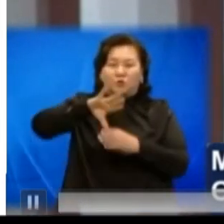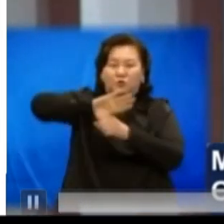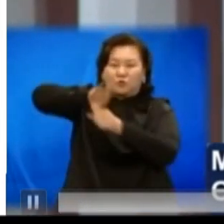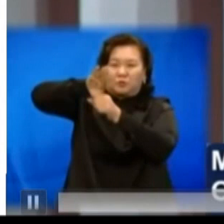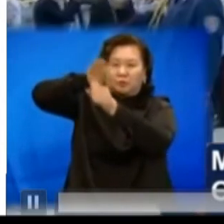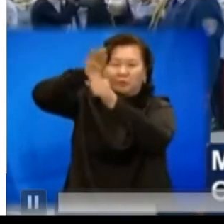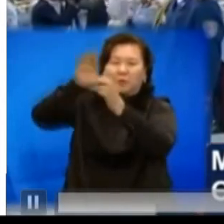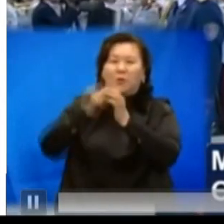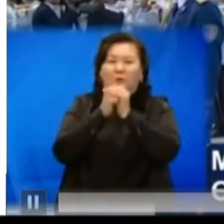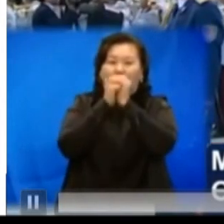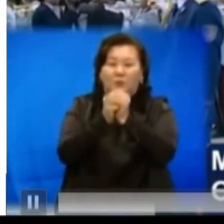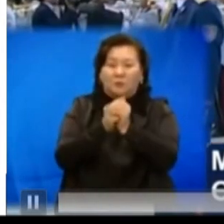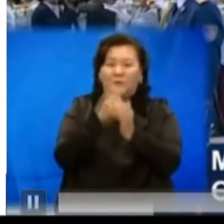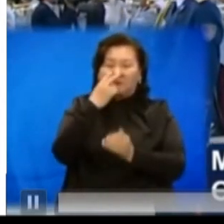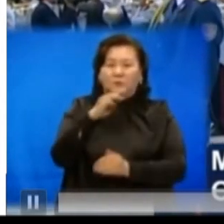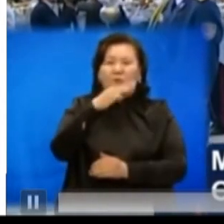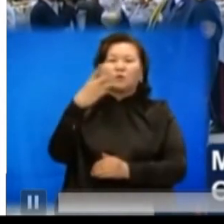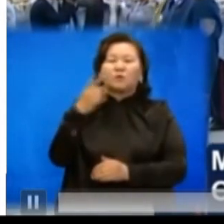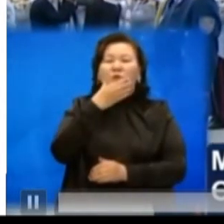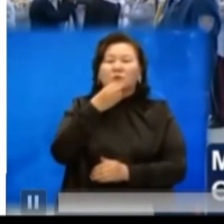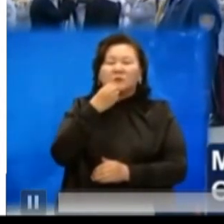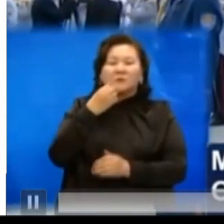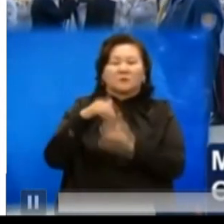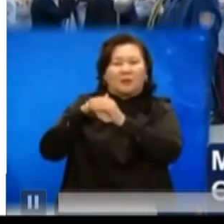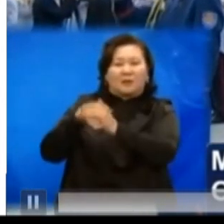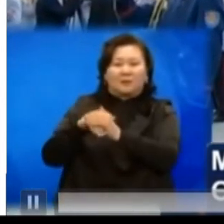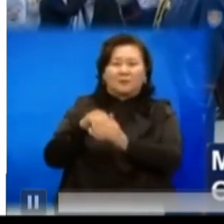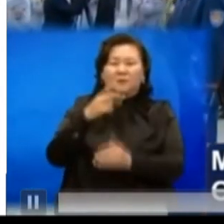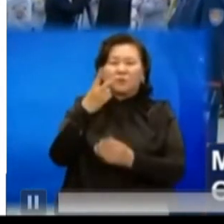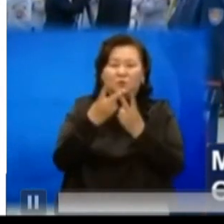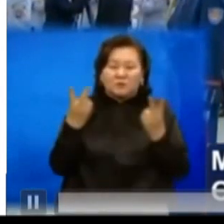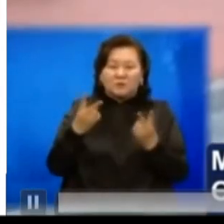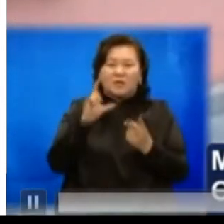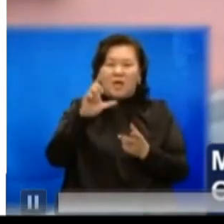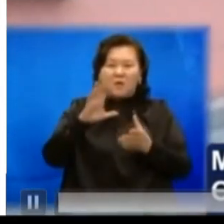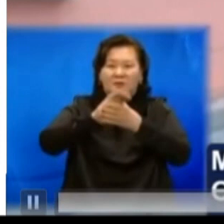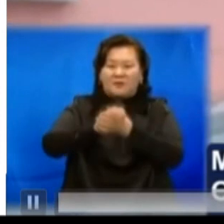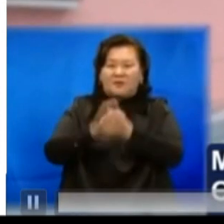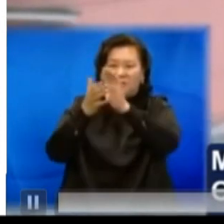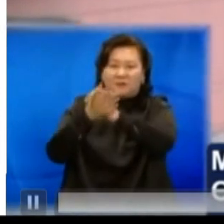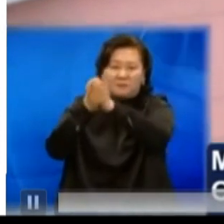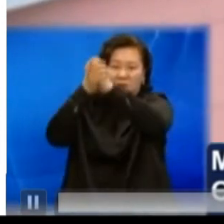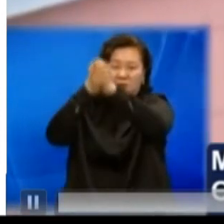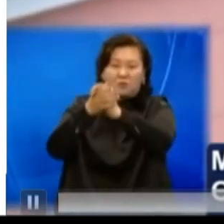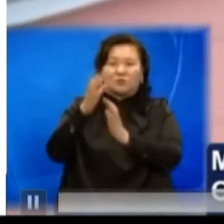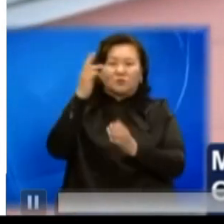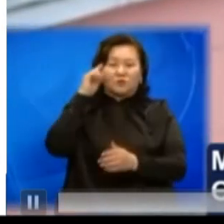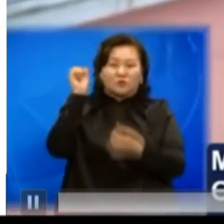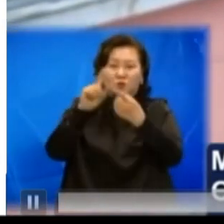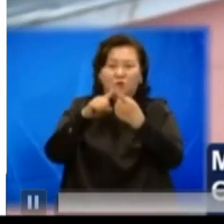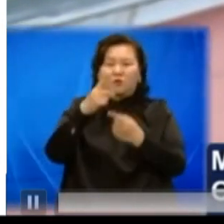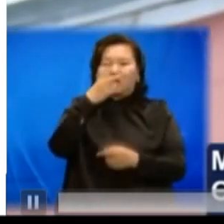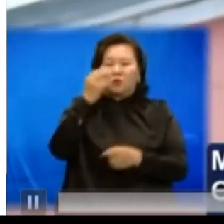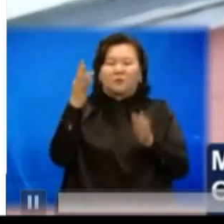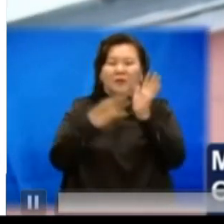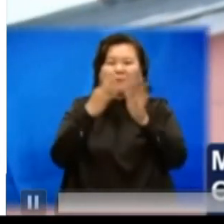хүнд тэтгэлтэй хандаж, түүх ёс, түүхүү уламжлалаа нандин өвлөх, үндэсний эв нэгдлийг бэхжүүлэх зорилгоор төрийн далбааны өдрийг 2008 онд тэмдэглэх